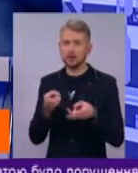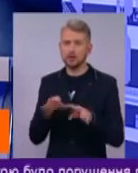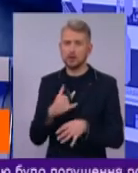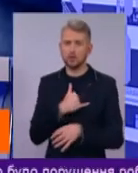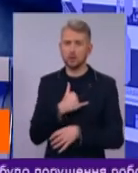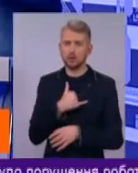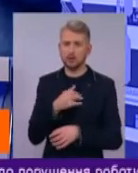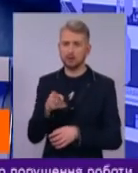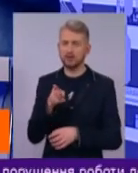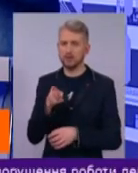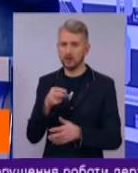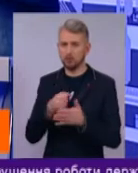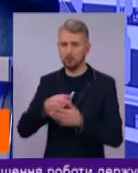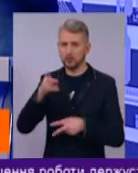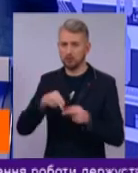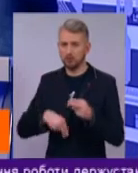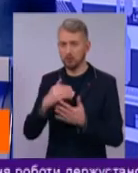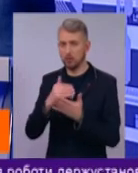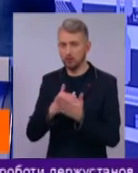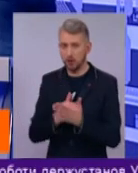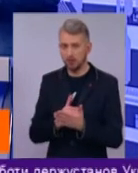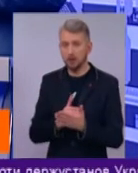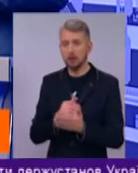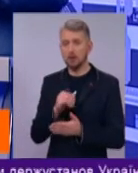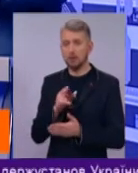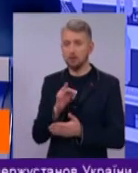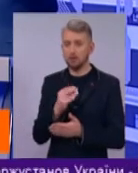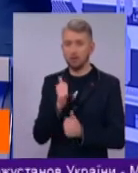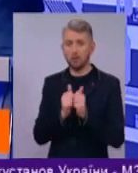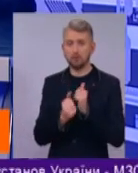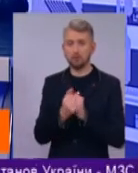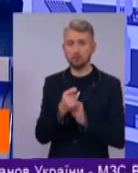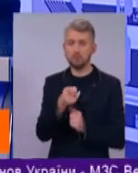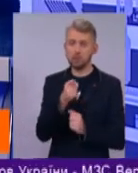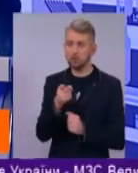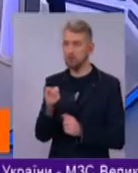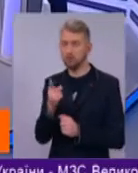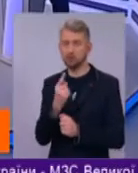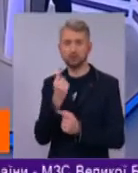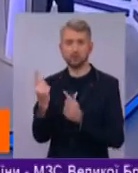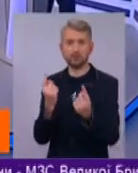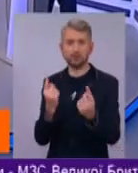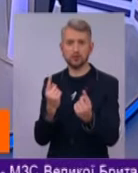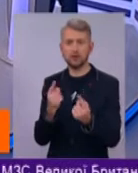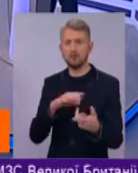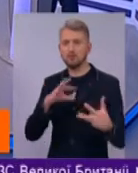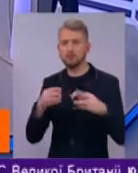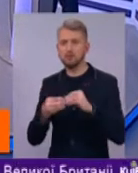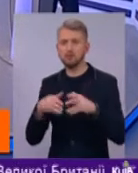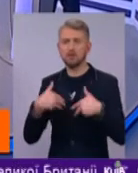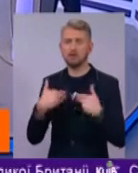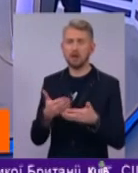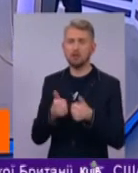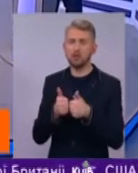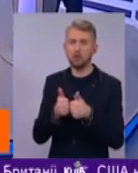нас 2 хвилини до закінчення ефіру. Ну і заразом по хвилинці так підбити підсумок, привітати і колег,